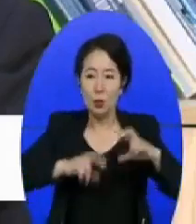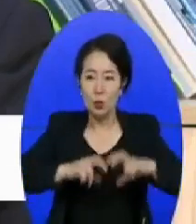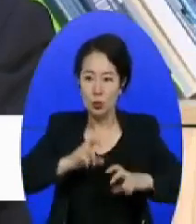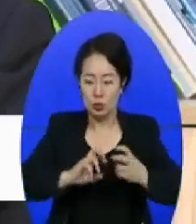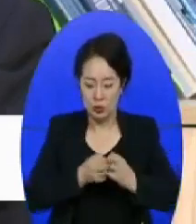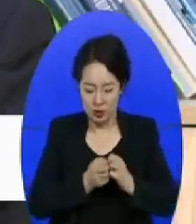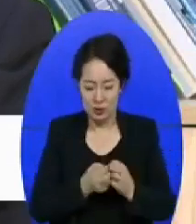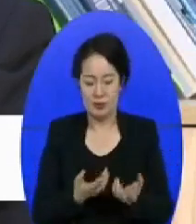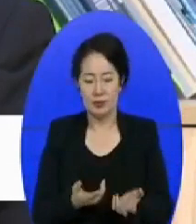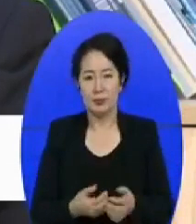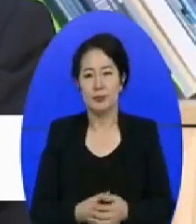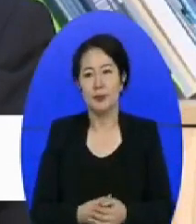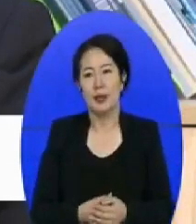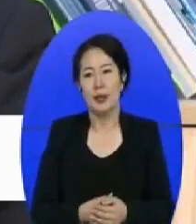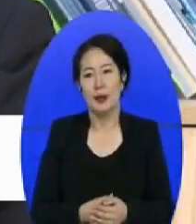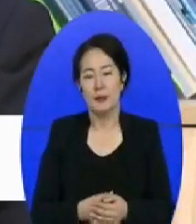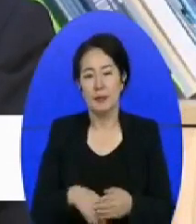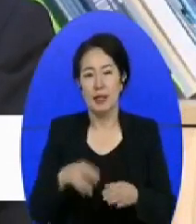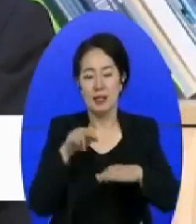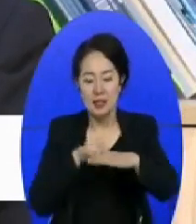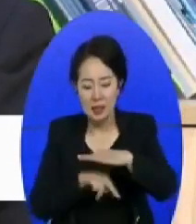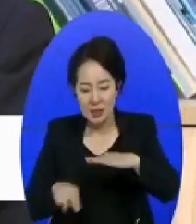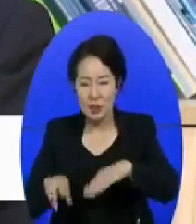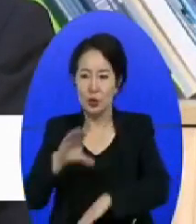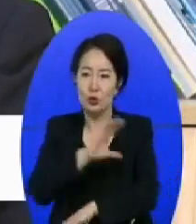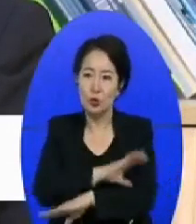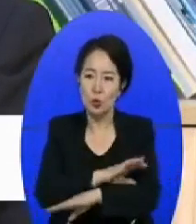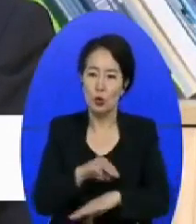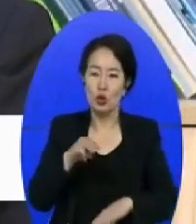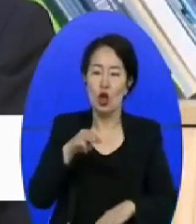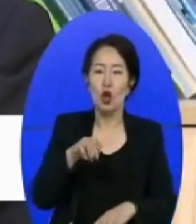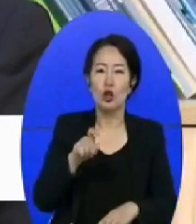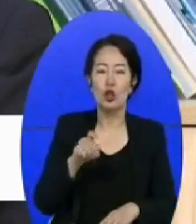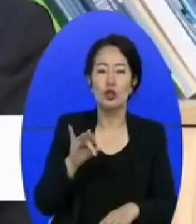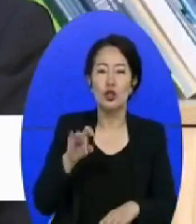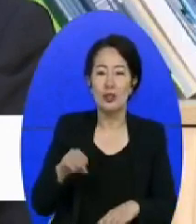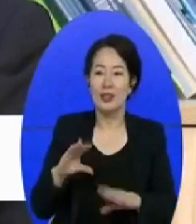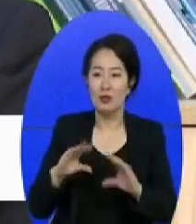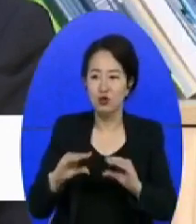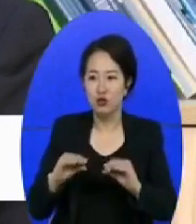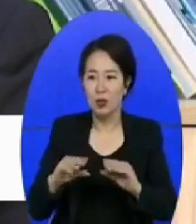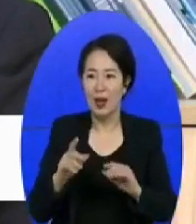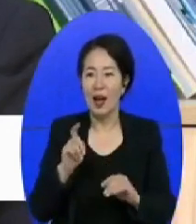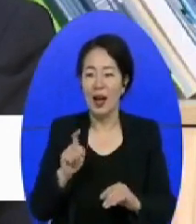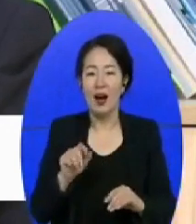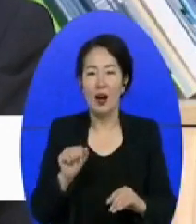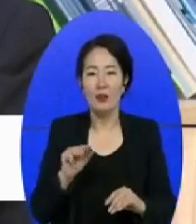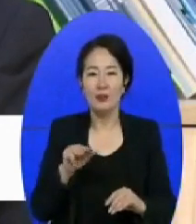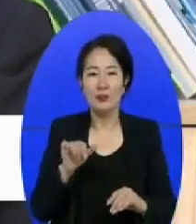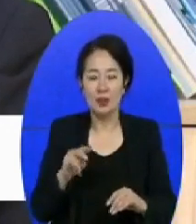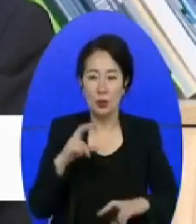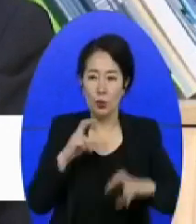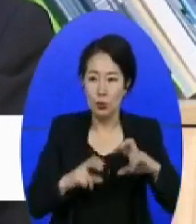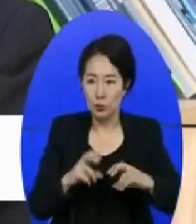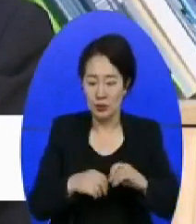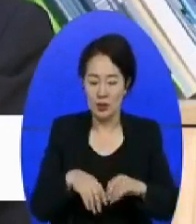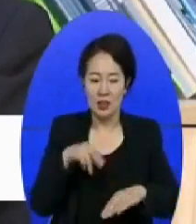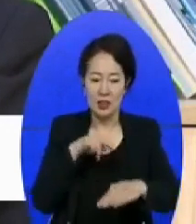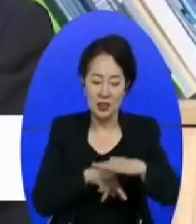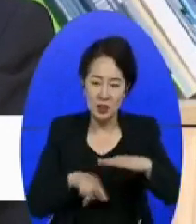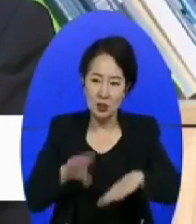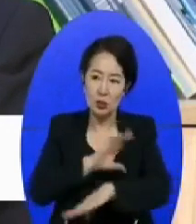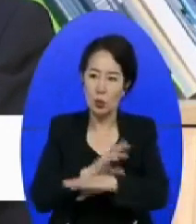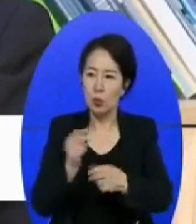оруулж ингэж цэцэрлэг сургууль болон тогтчлтын талбай нөө зөөлөн автангуудыг үйлдвэрлэж, цэцэрлэг сургуульд үн